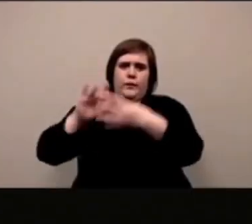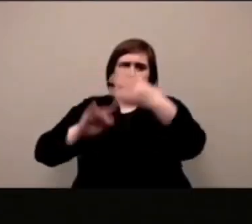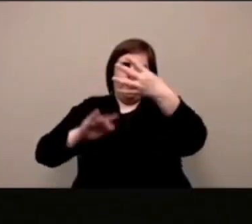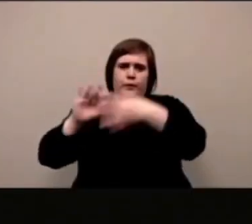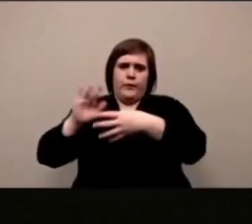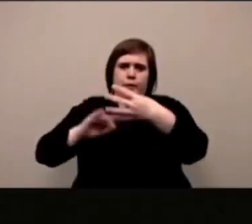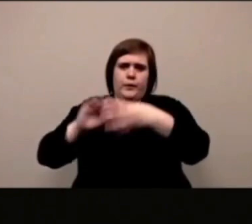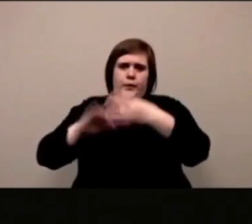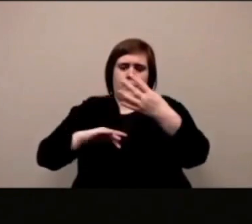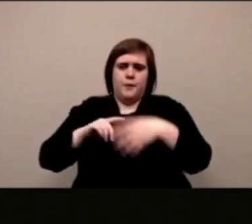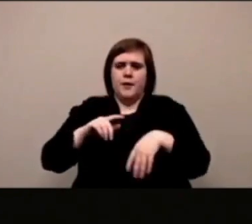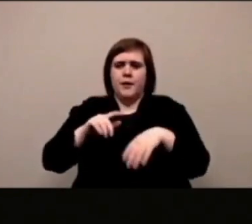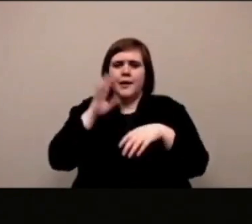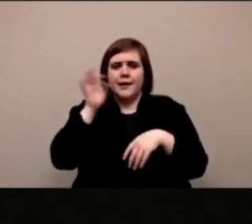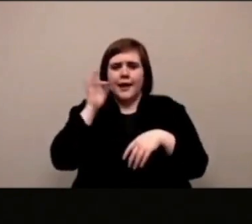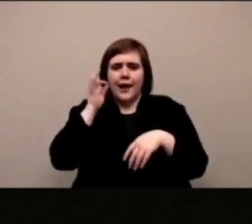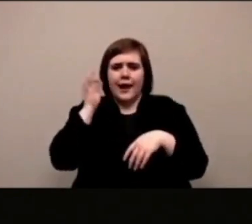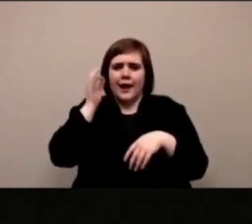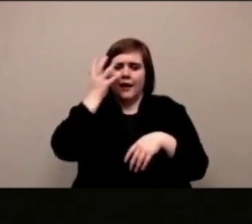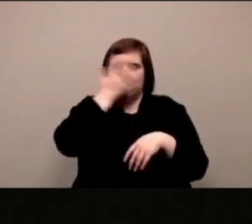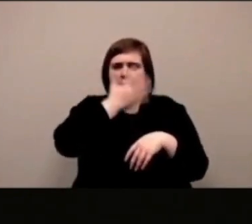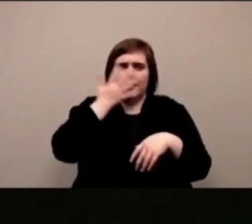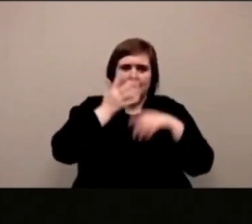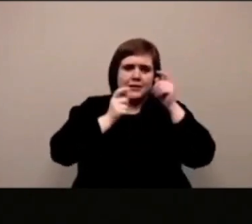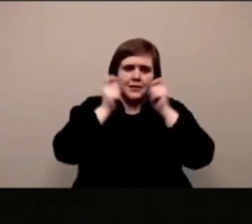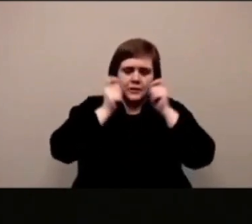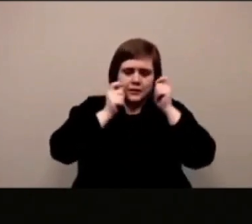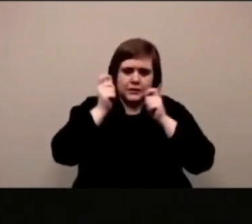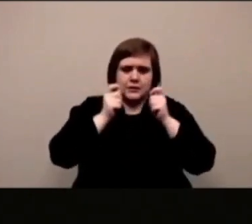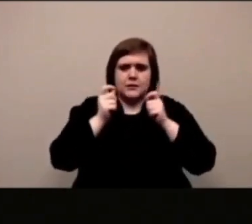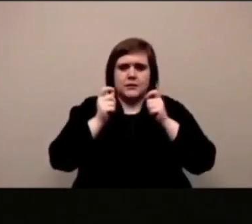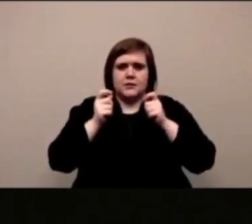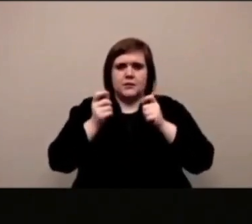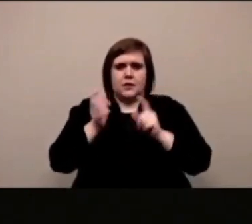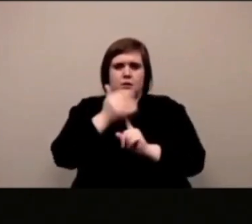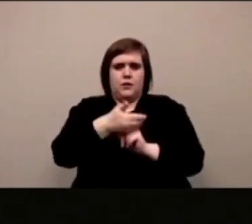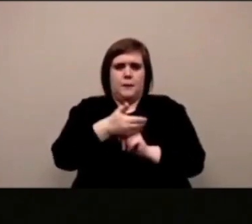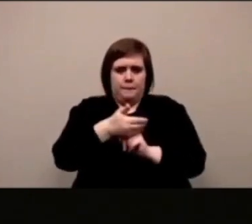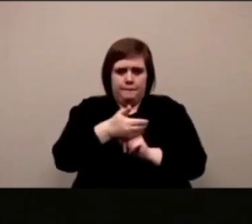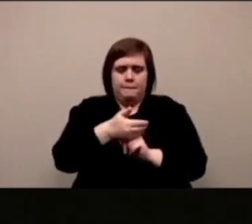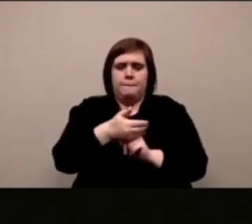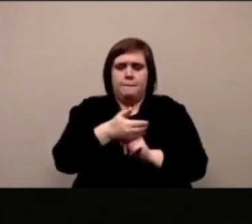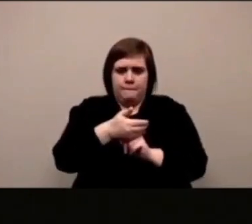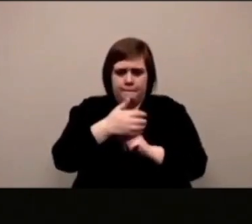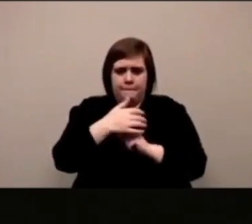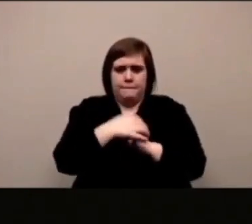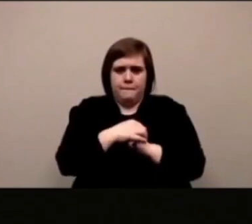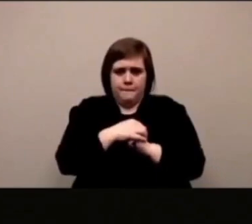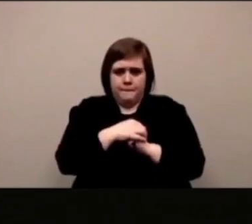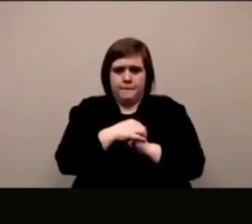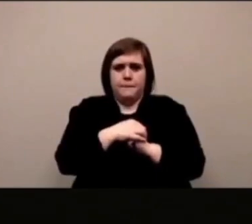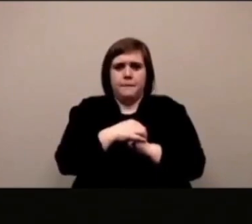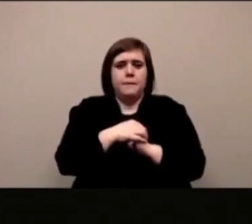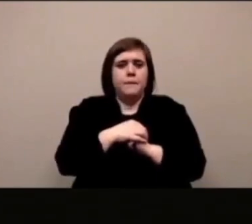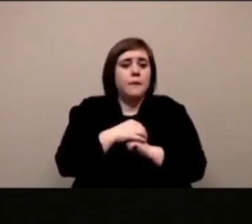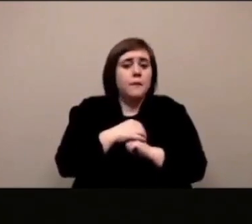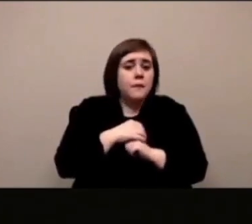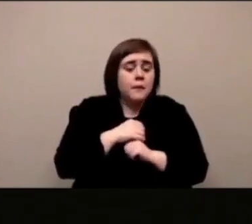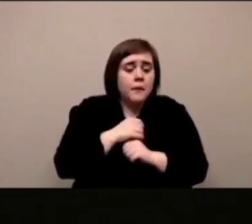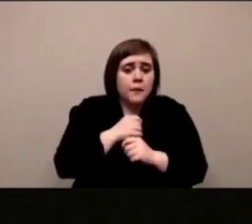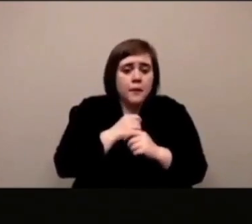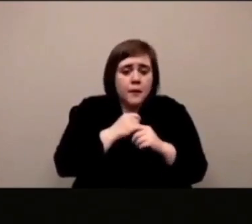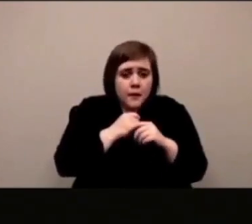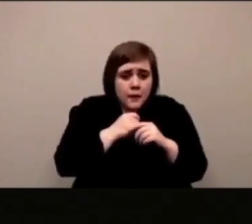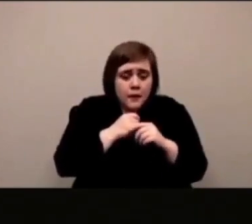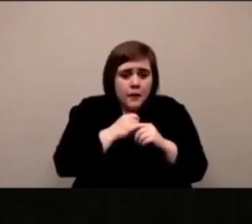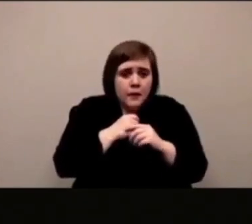一般の方にはまだ公開していませんあのチャットではいろんなアイディアがありまして提案もありますの